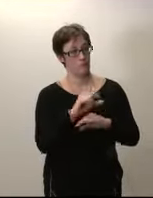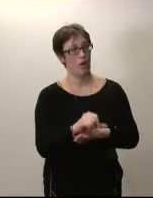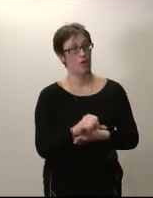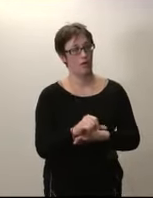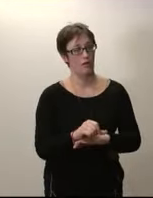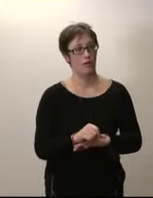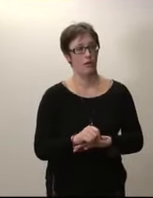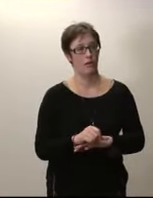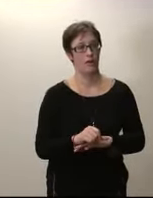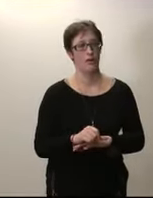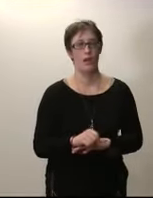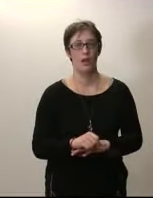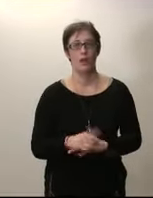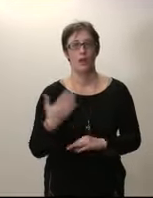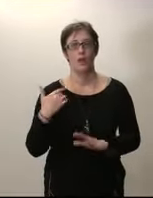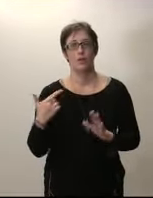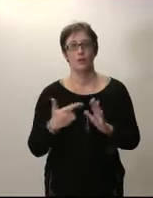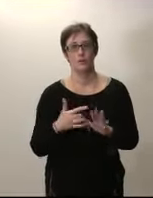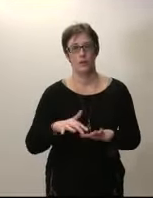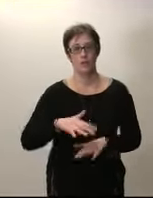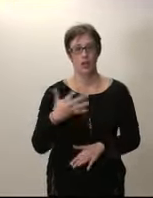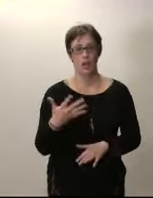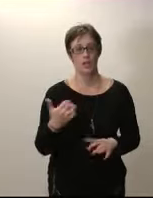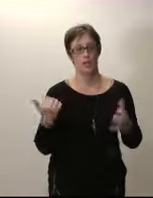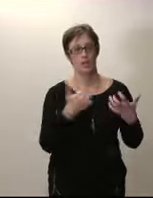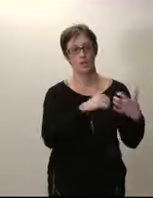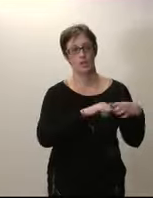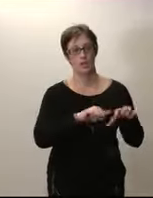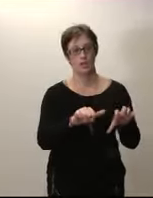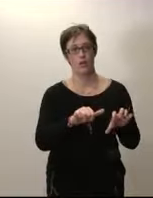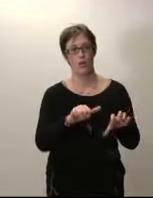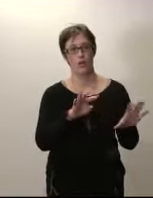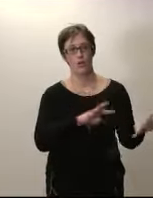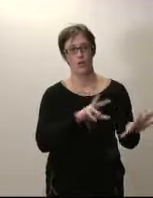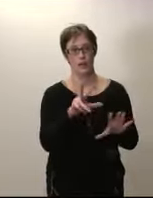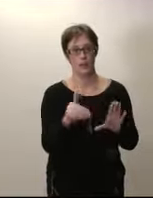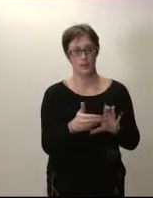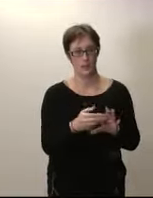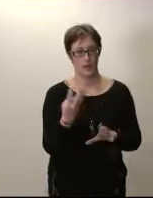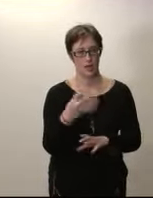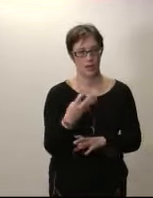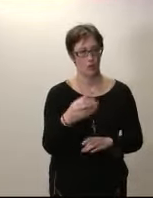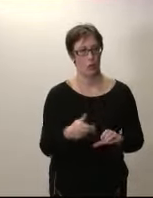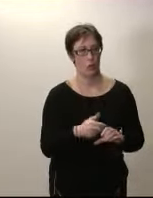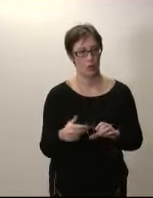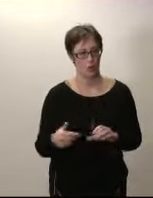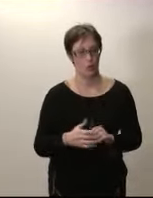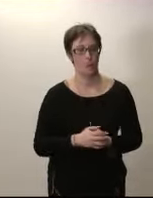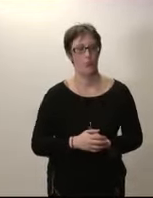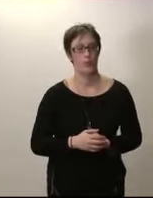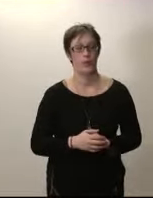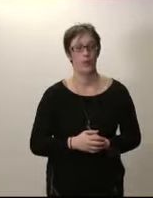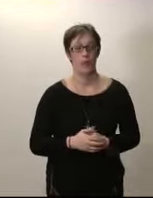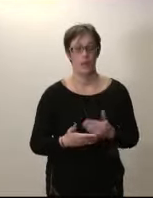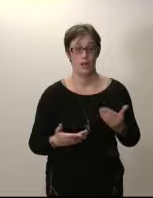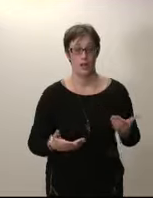était en 2015 de 693 400 euros, et ce que nous avons